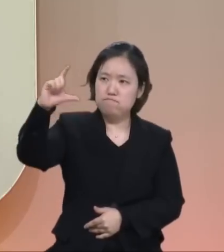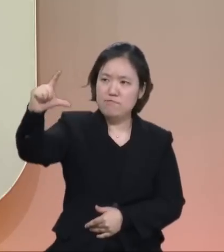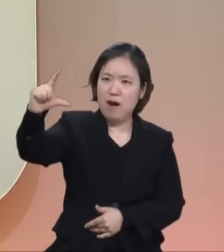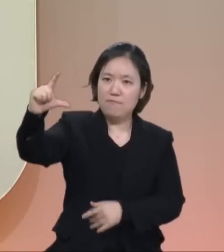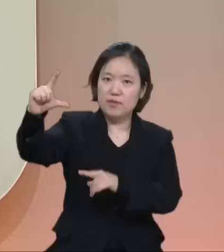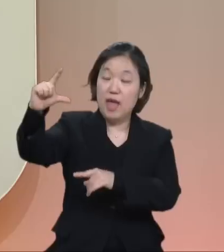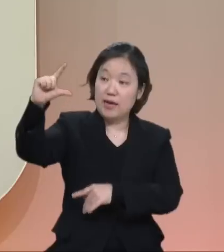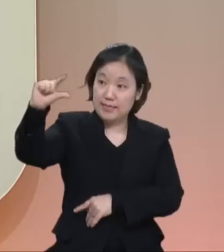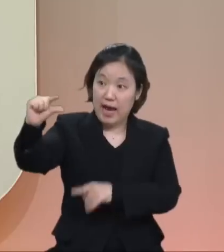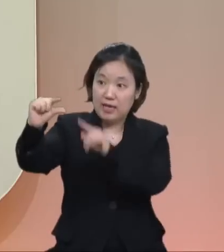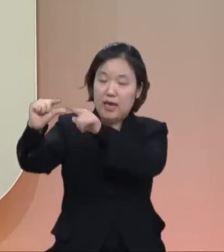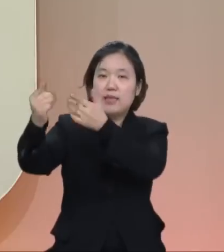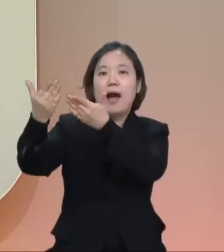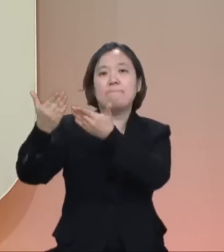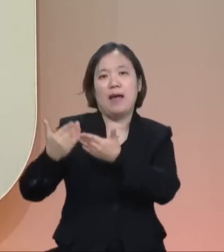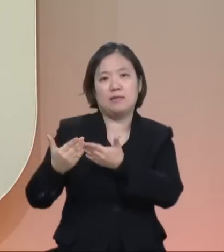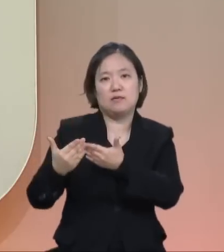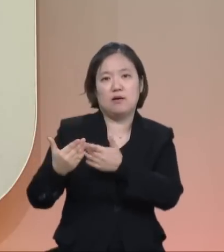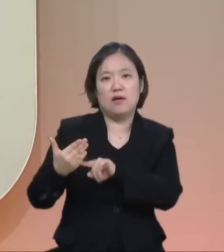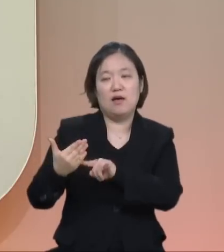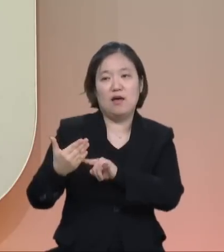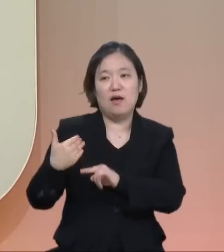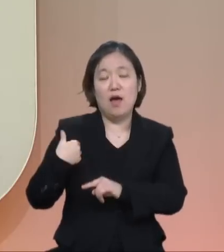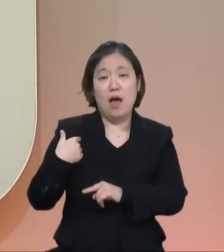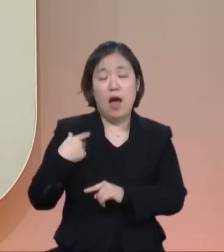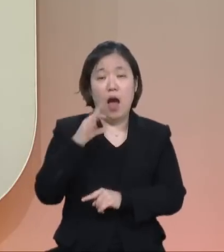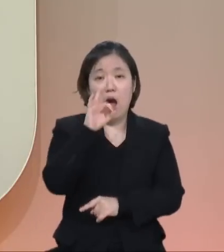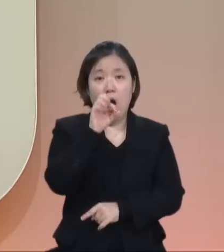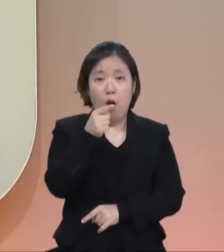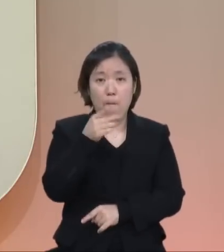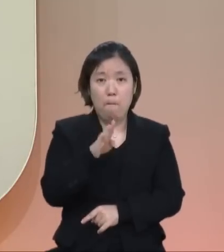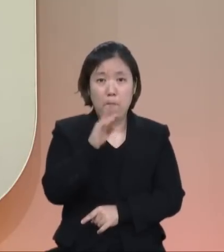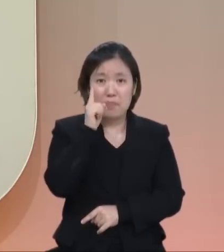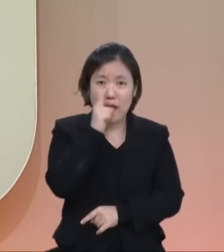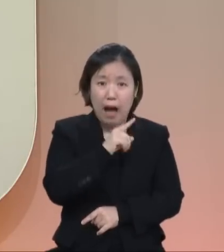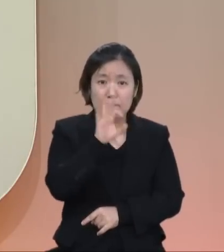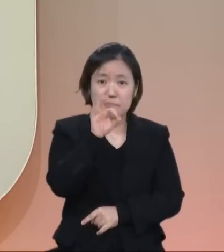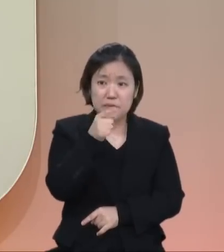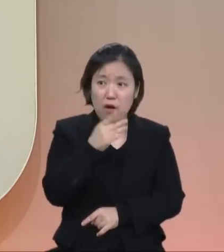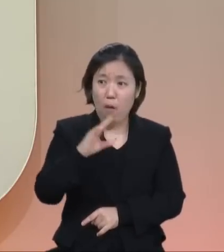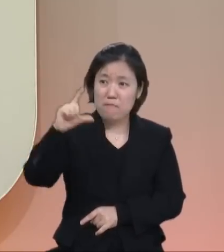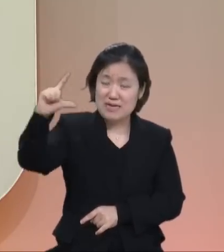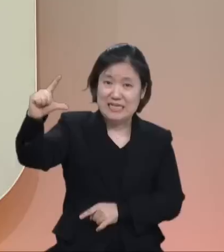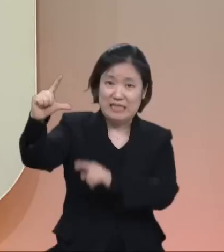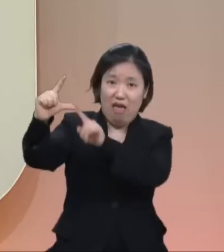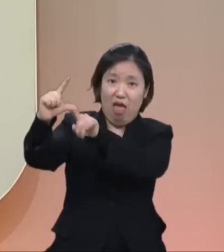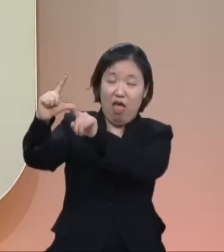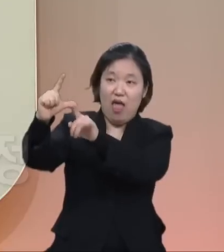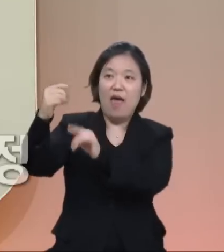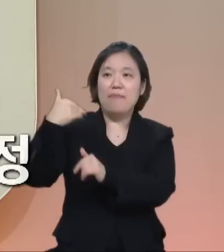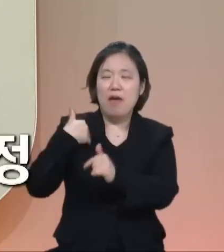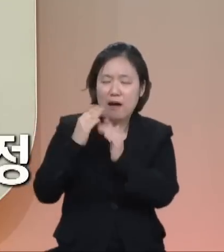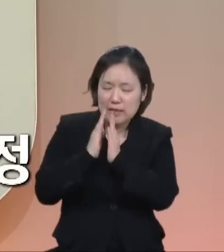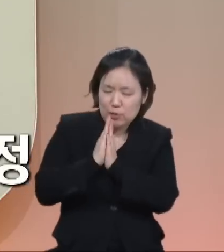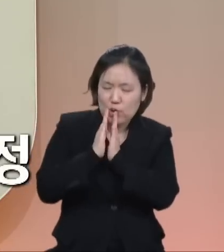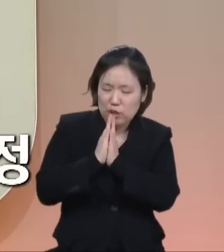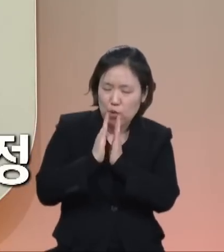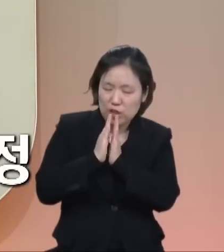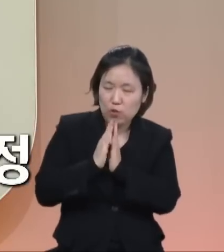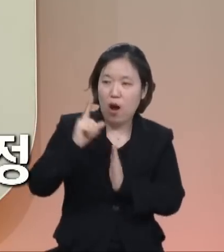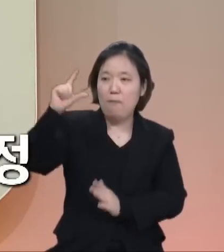내가 받아야 할 큰 업보를 작게 받고 있는 업장이 소멸하는